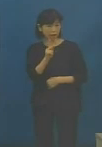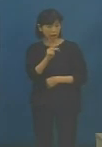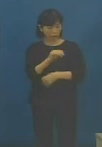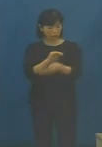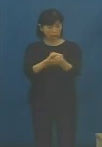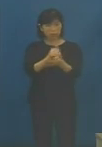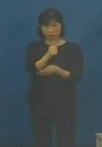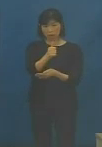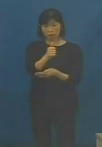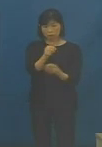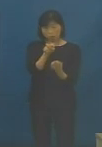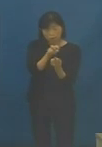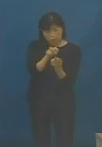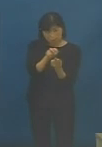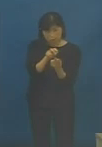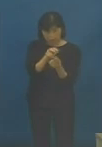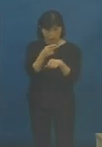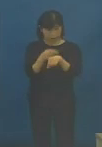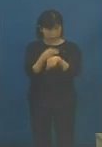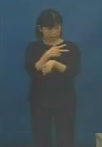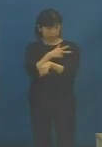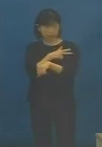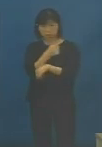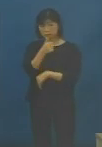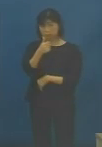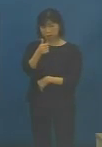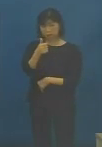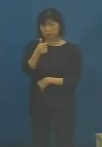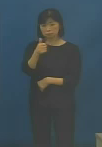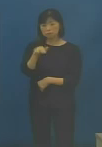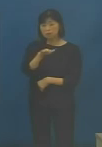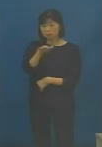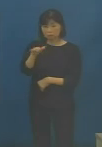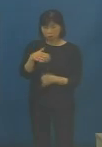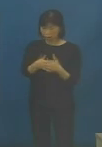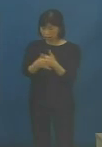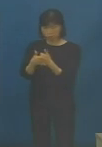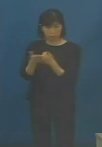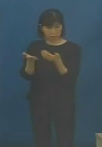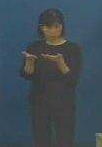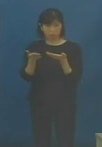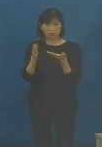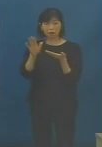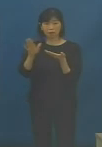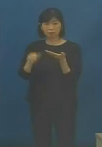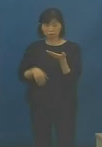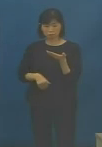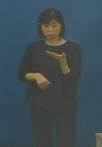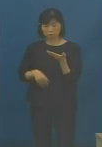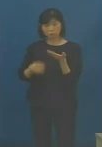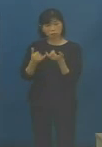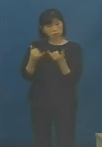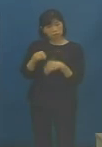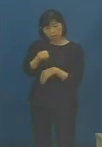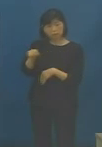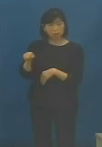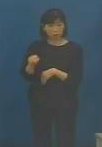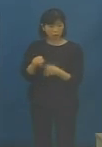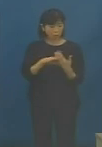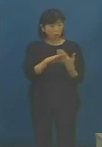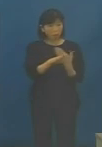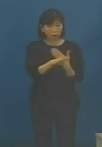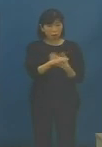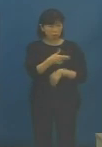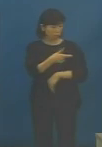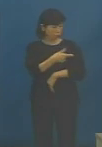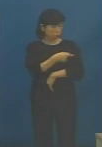から臨床検査技師さんにも、援助をいただいてまして、そういう方々とか、その他の打ち手